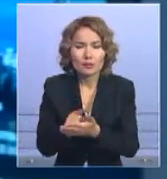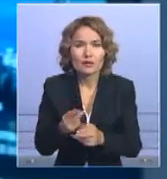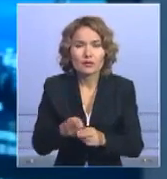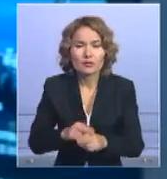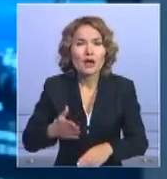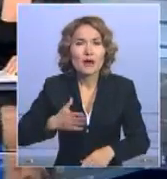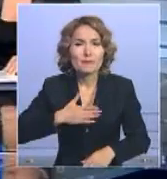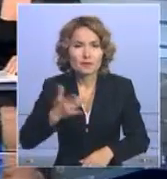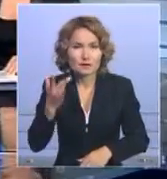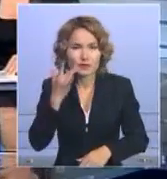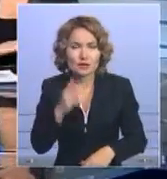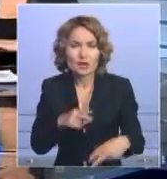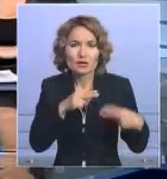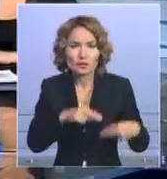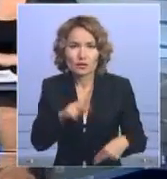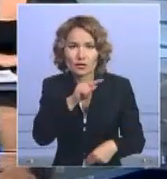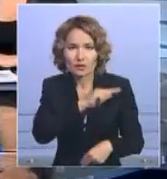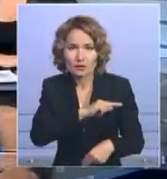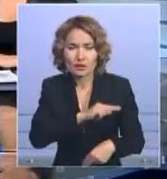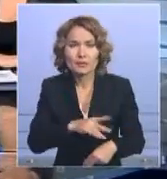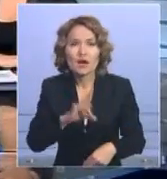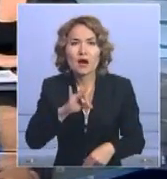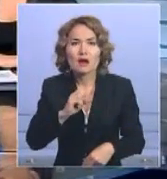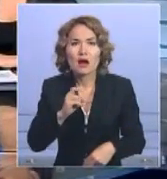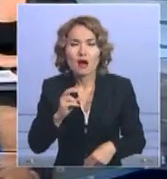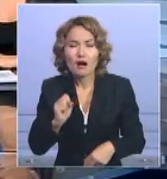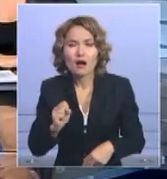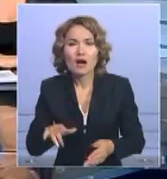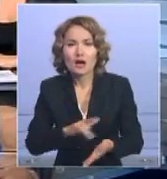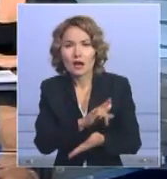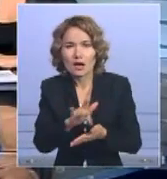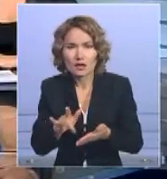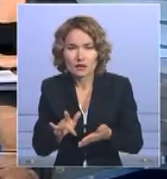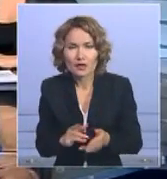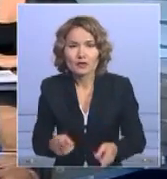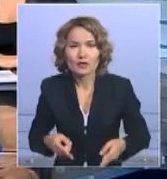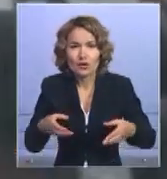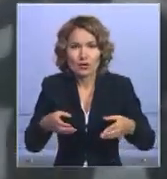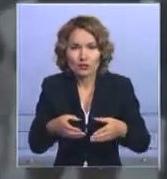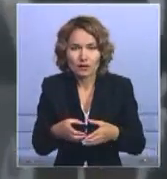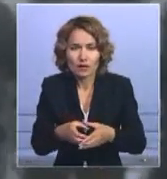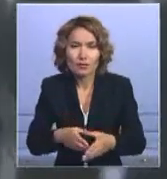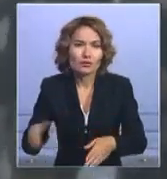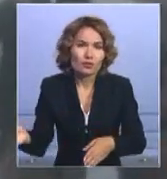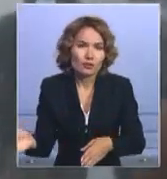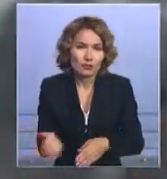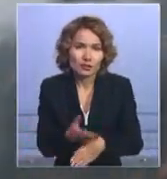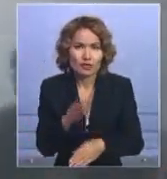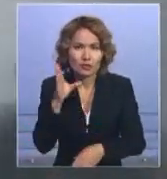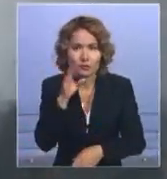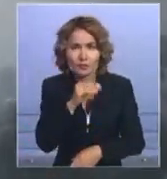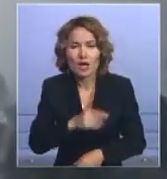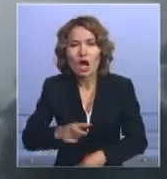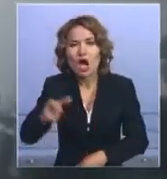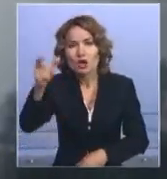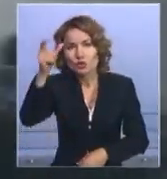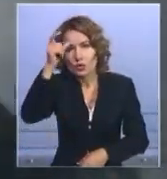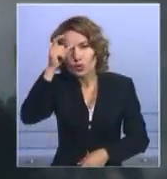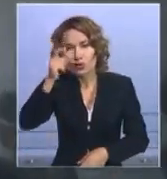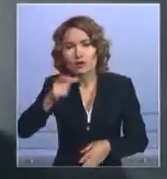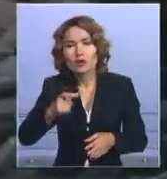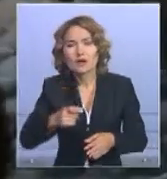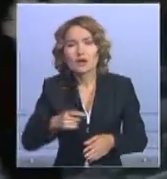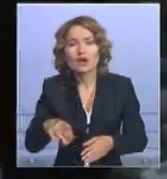ayanıp jatkan jok. Bastı maksat Rakka qalasın Irak men Levant lankestik tobunan azat etu. Оған қоса Түркия Алеппода